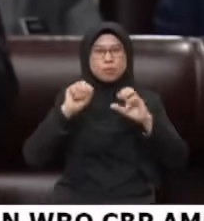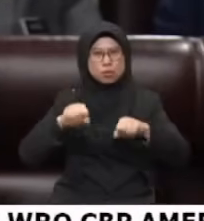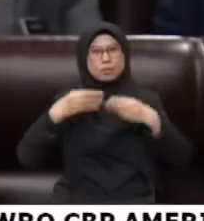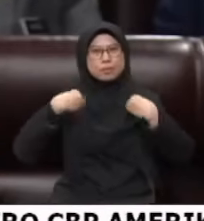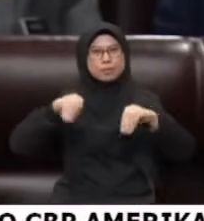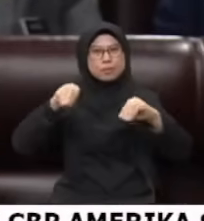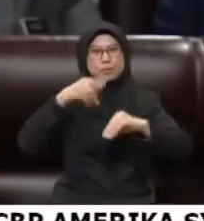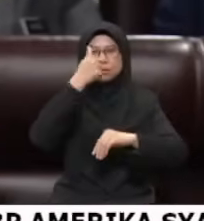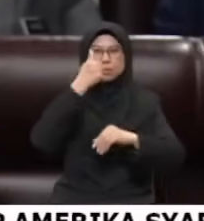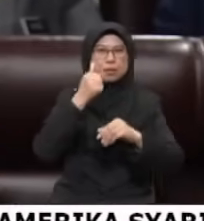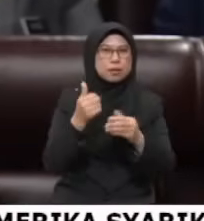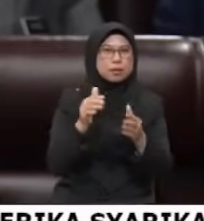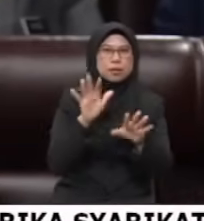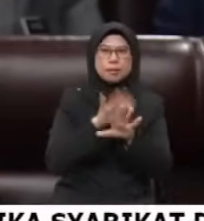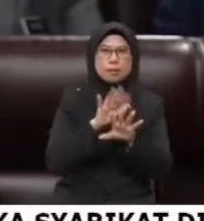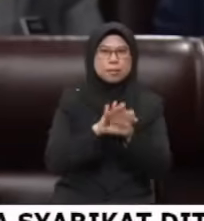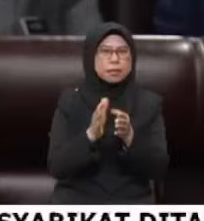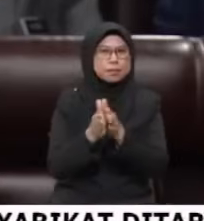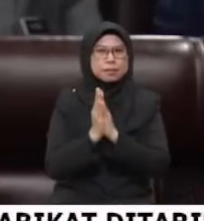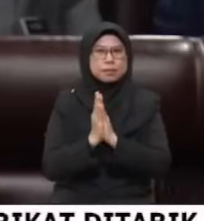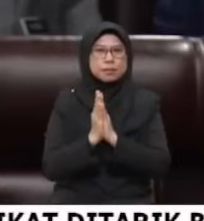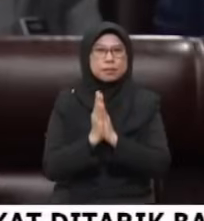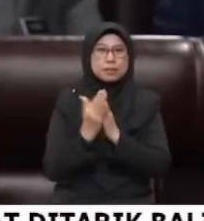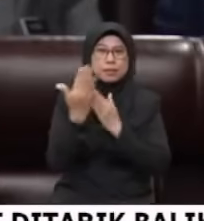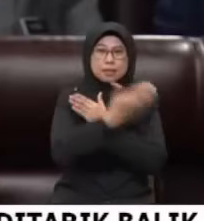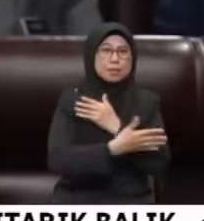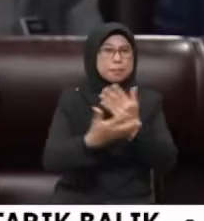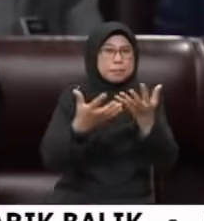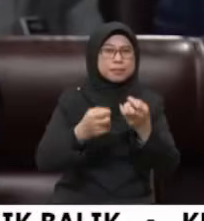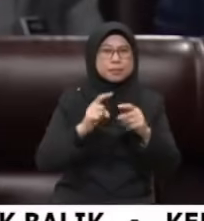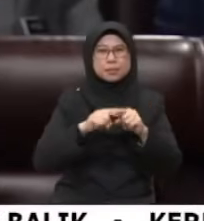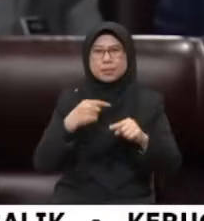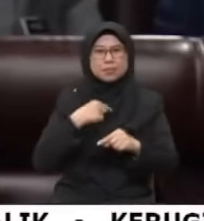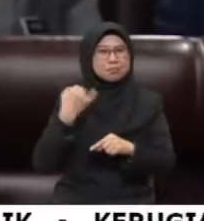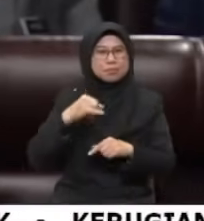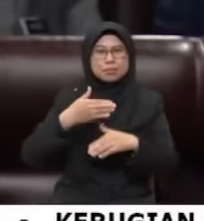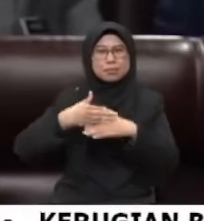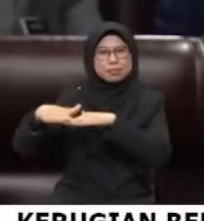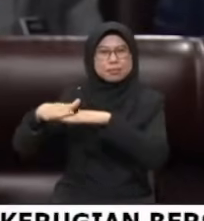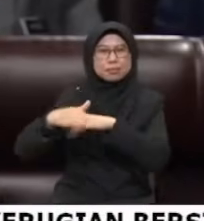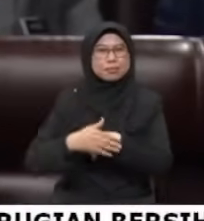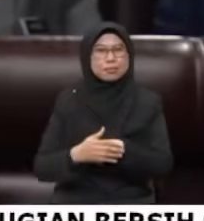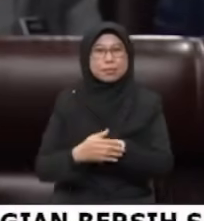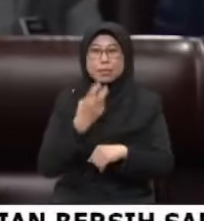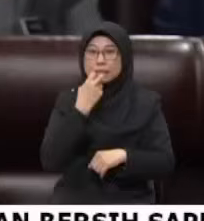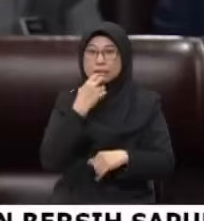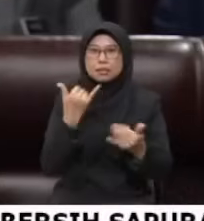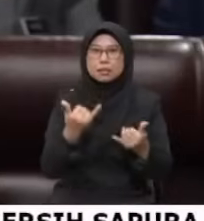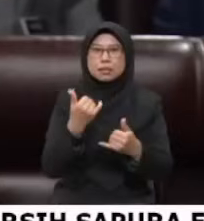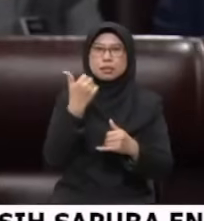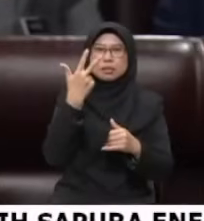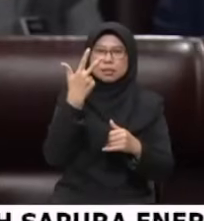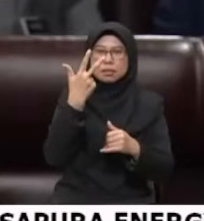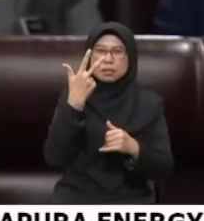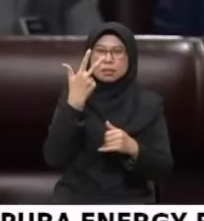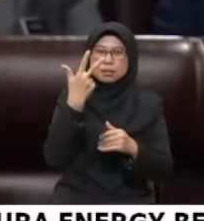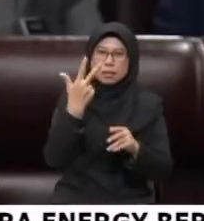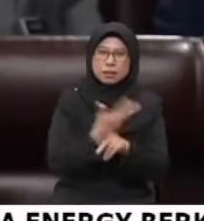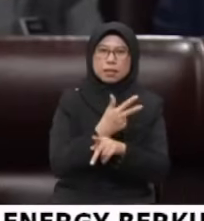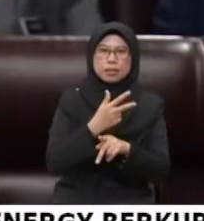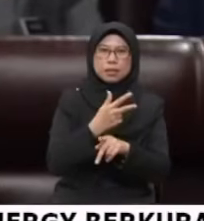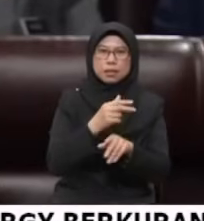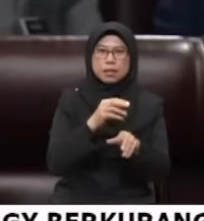kerana banyak perminta ar negara tak dapat kita penuhi dan sekarang nenas pula sekali tanam tiga kali tu